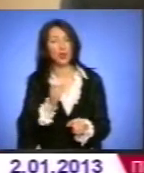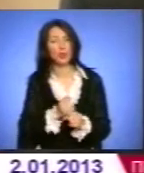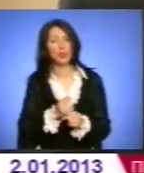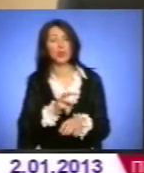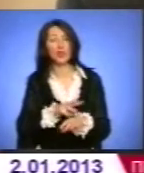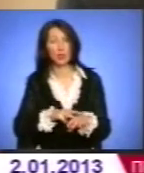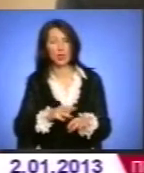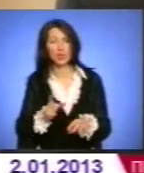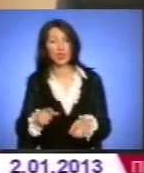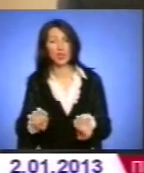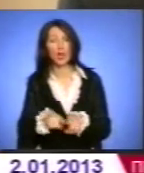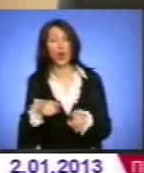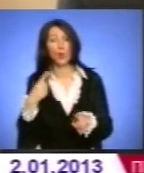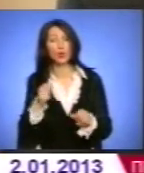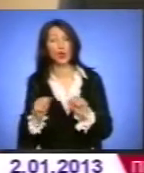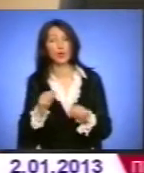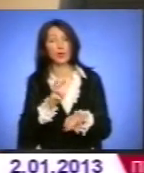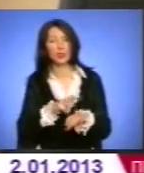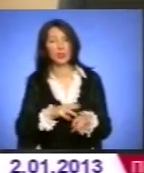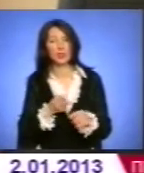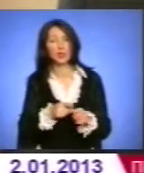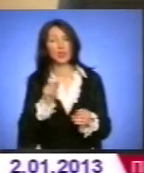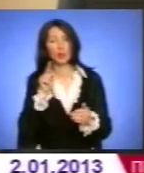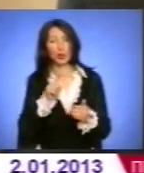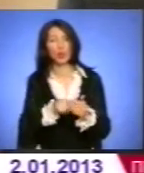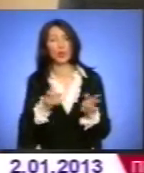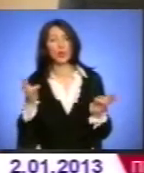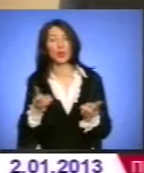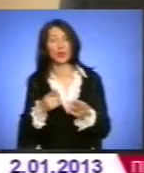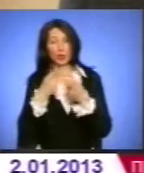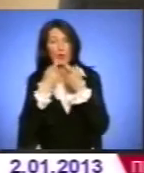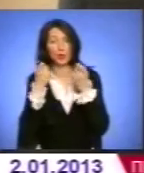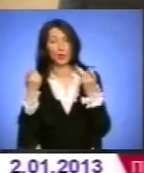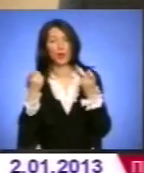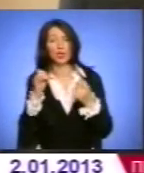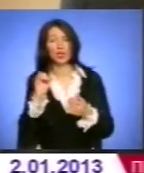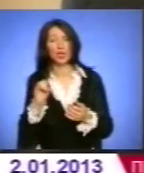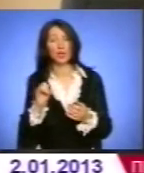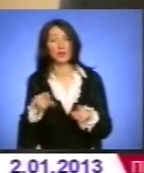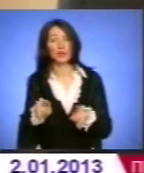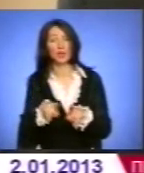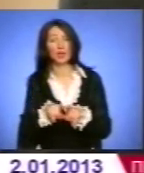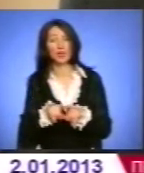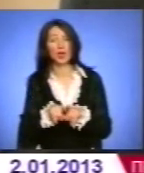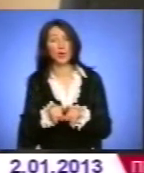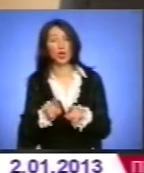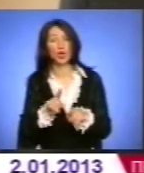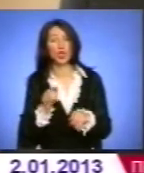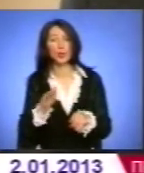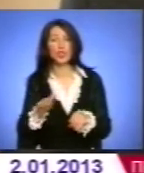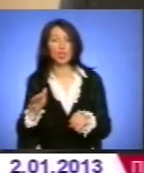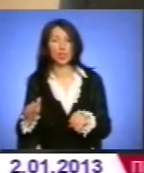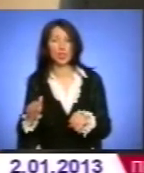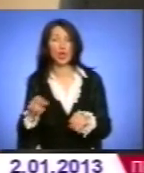і обласного управління. Це з метою належного інформування і так само, щоб